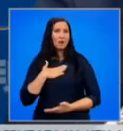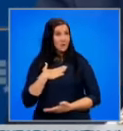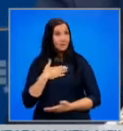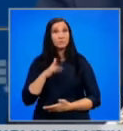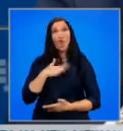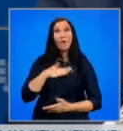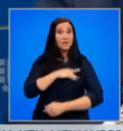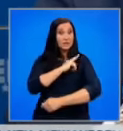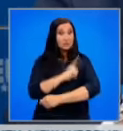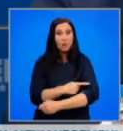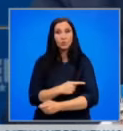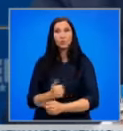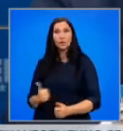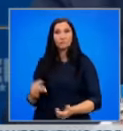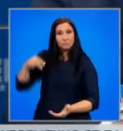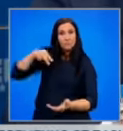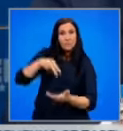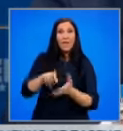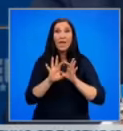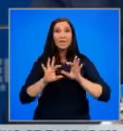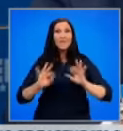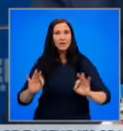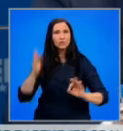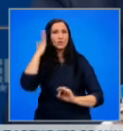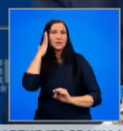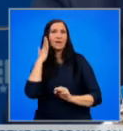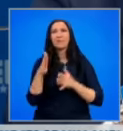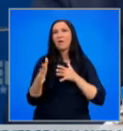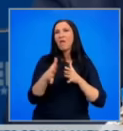ще имат смелостта да застанат ясно на страната на